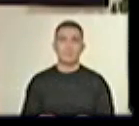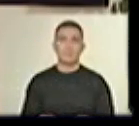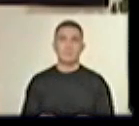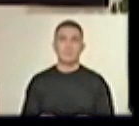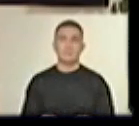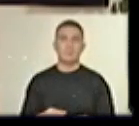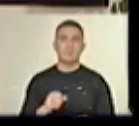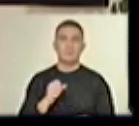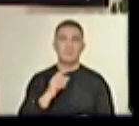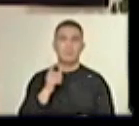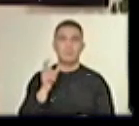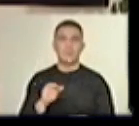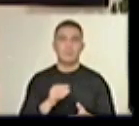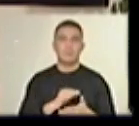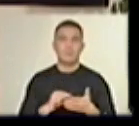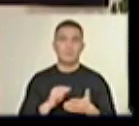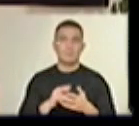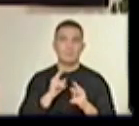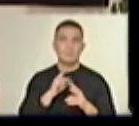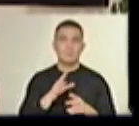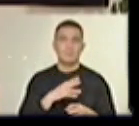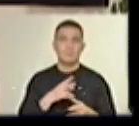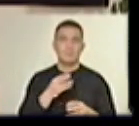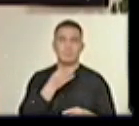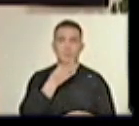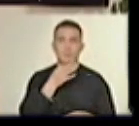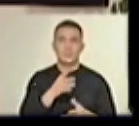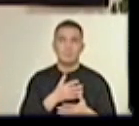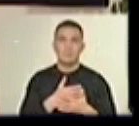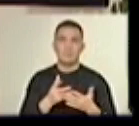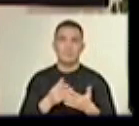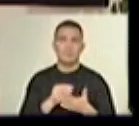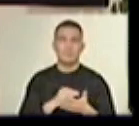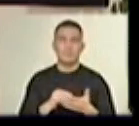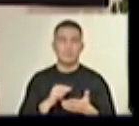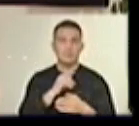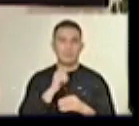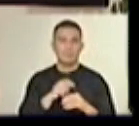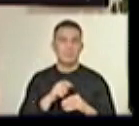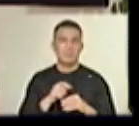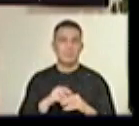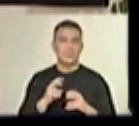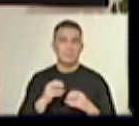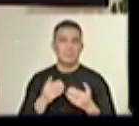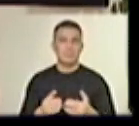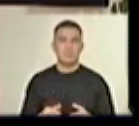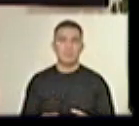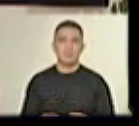Автор показал любовь птицы к людям и людей к журавлю.